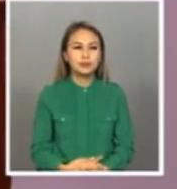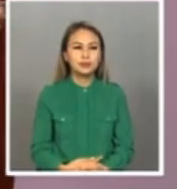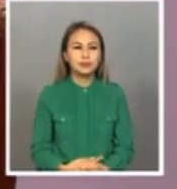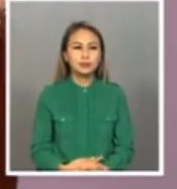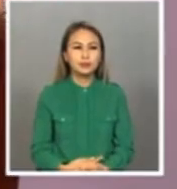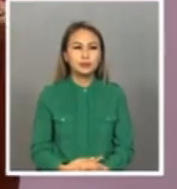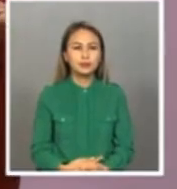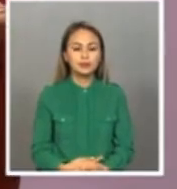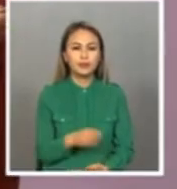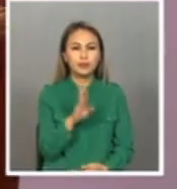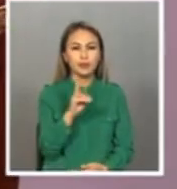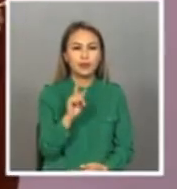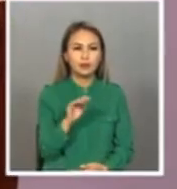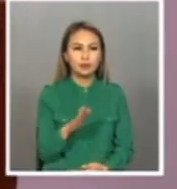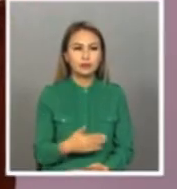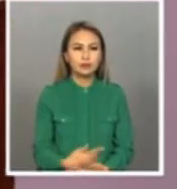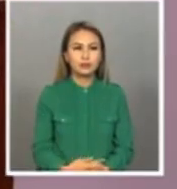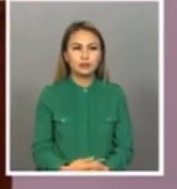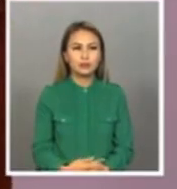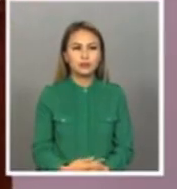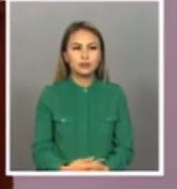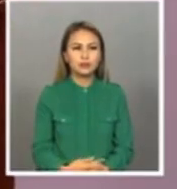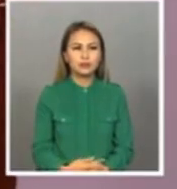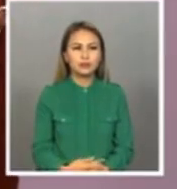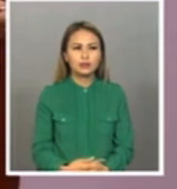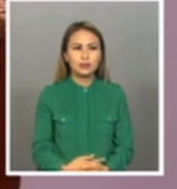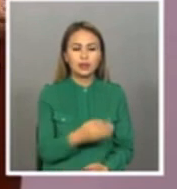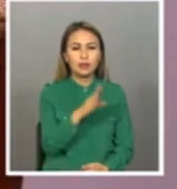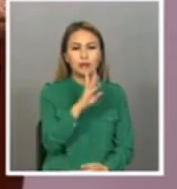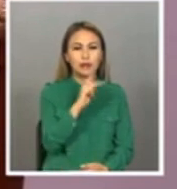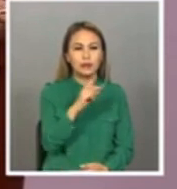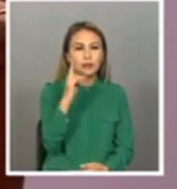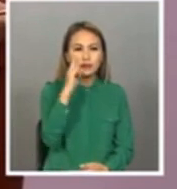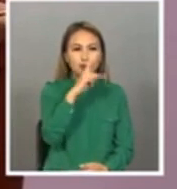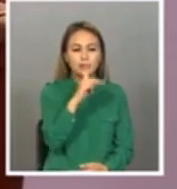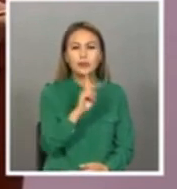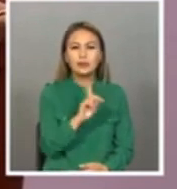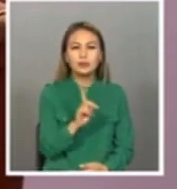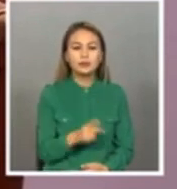Мәтіннің кейіпкері Талғат. Талғаттың қателігі не?